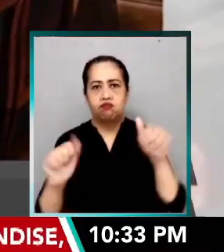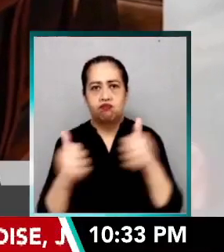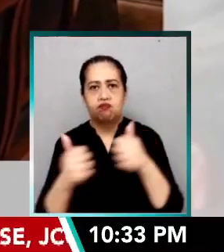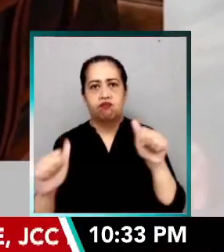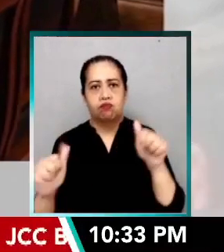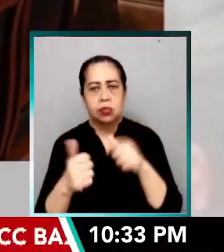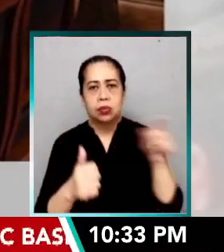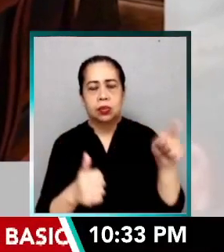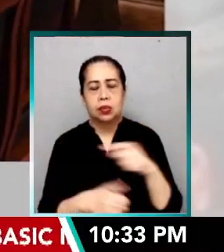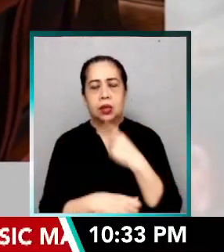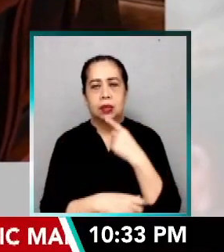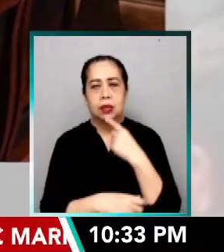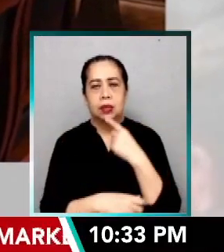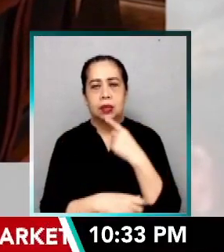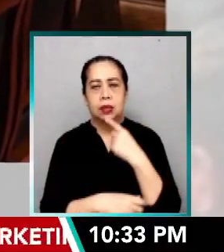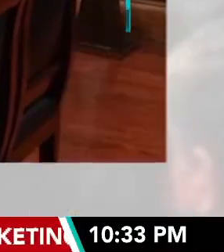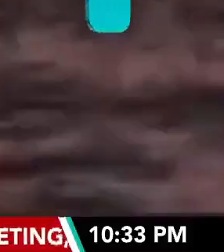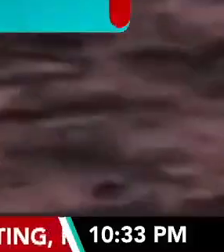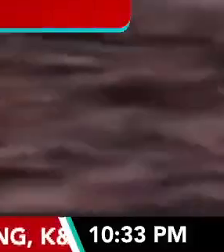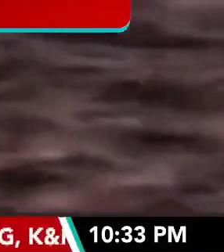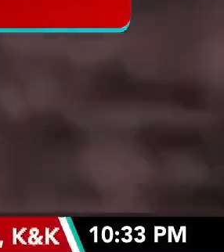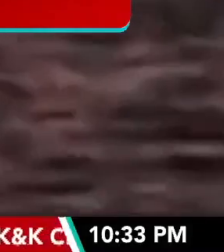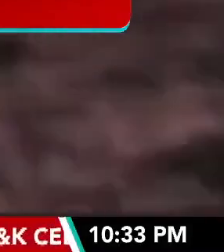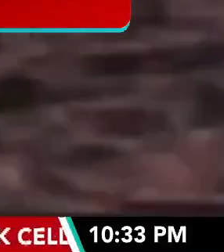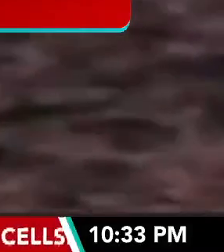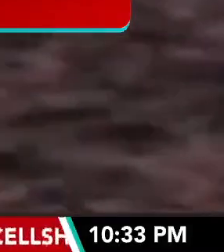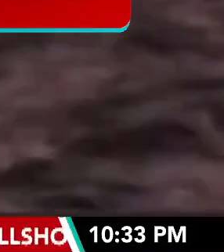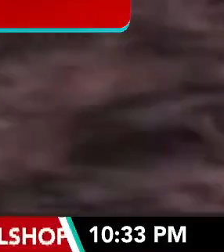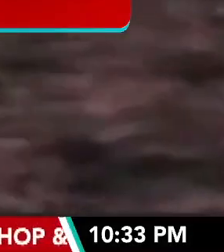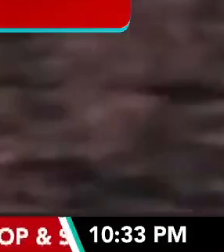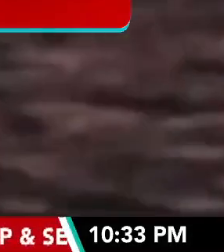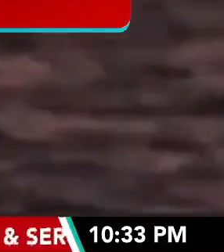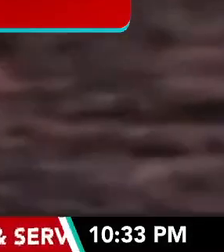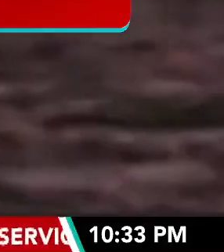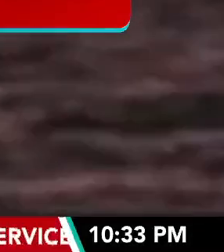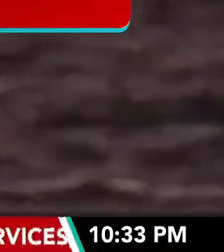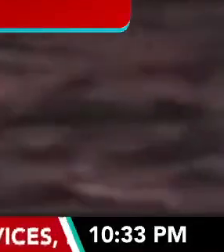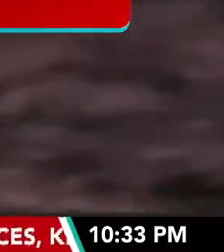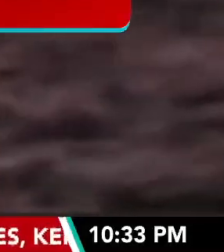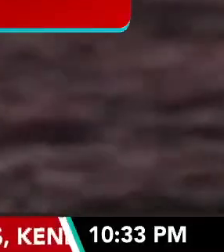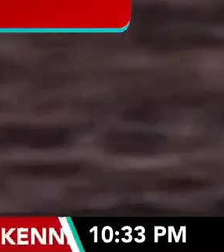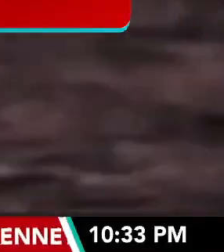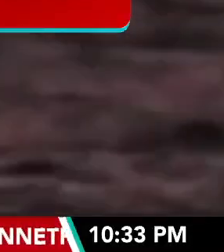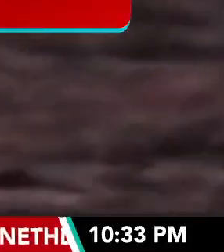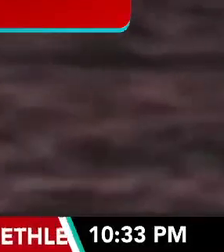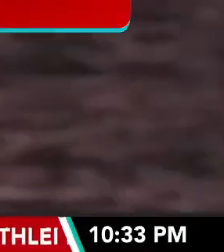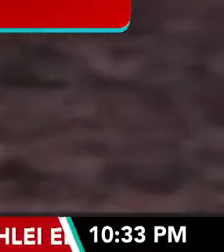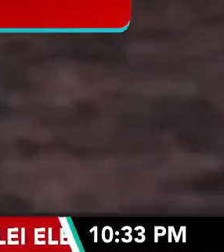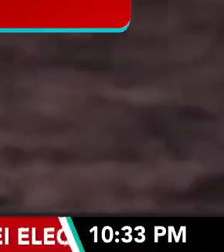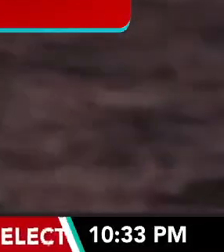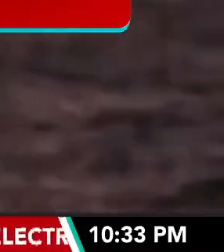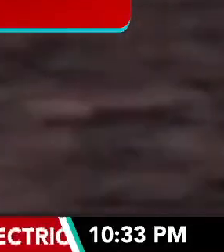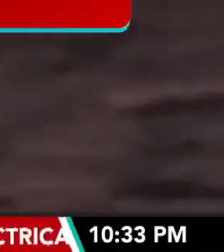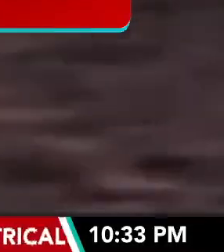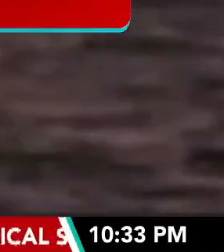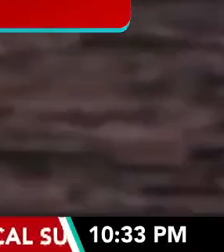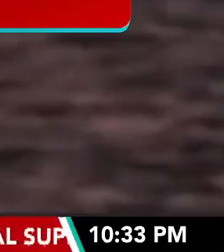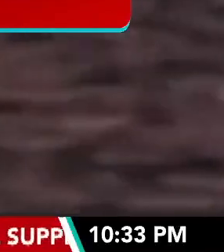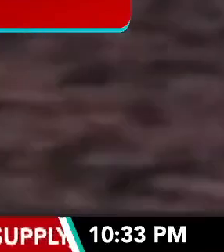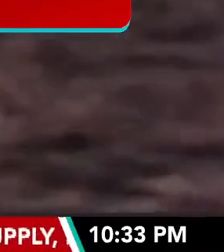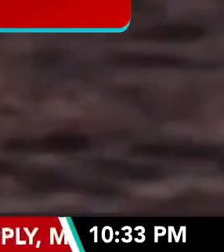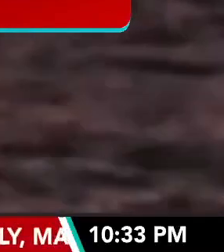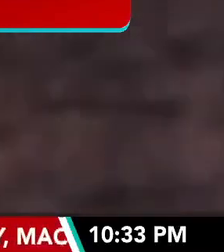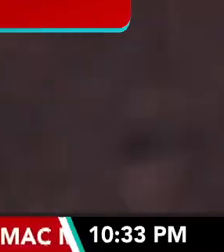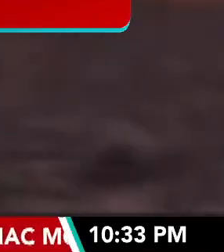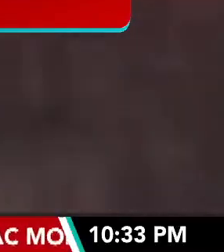ng DFA, may tuturing na banta sa soberanya at seguridad at panghihimasok sa ating exclusive economic zone